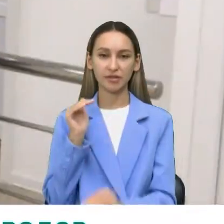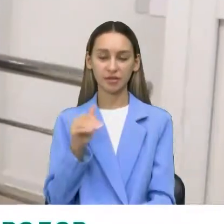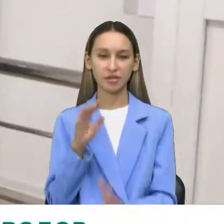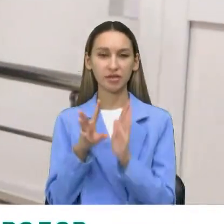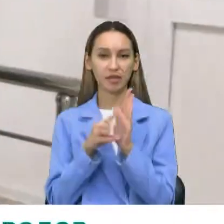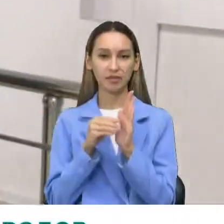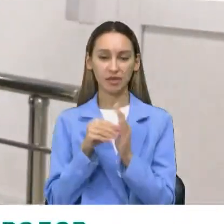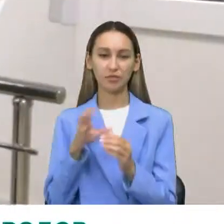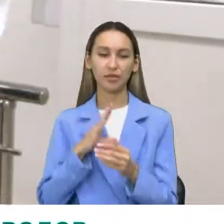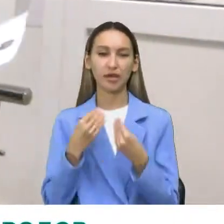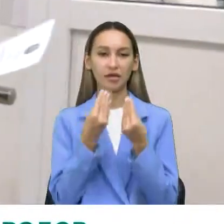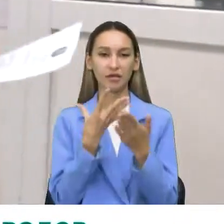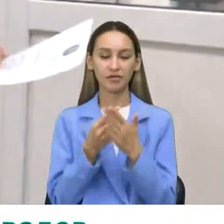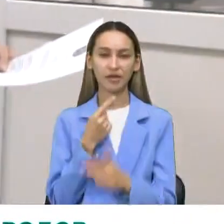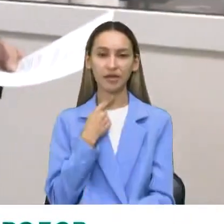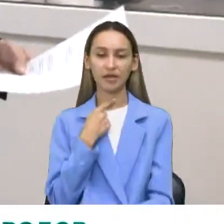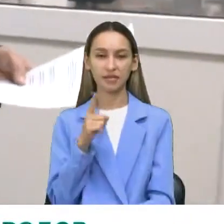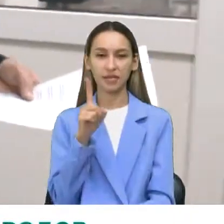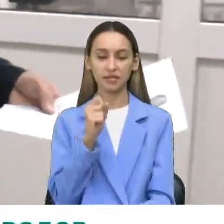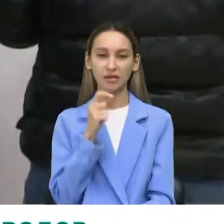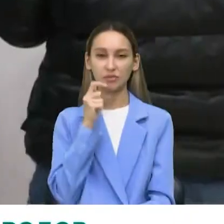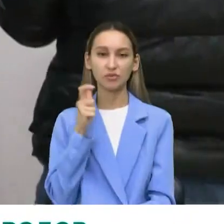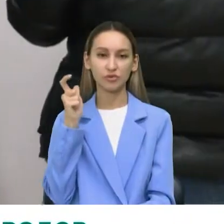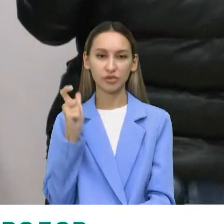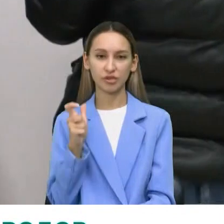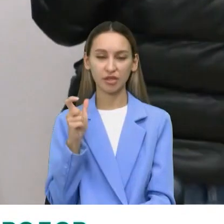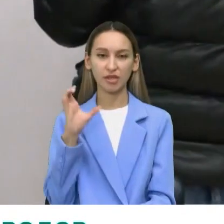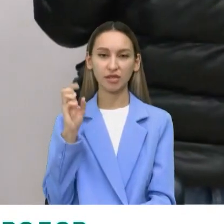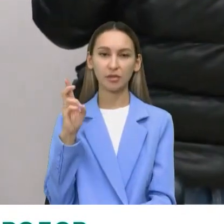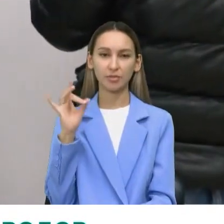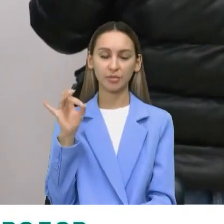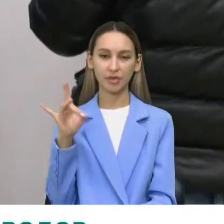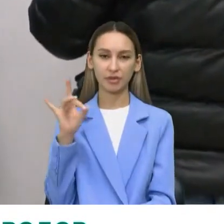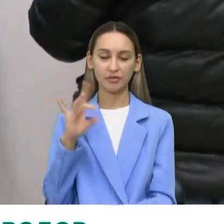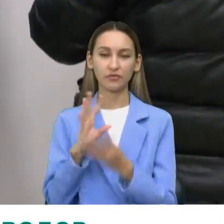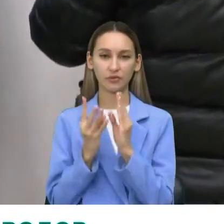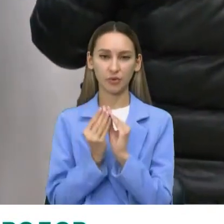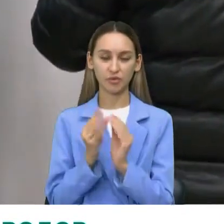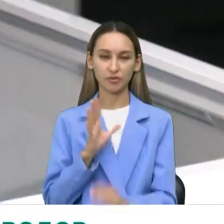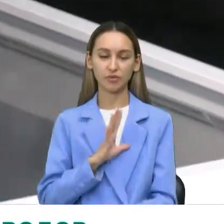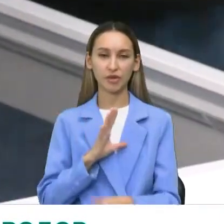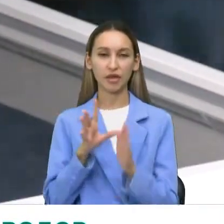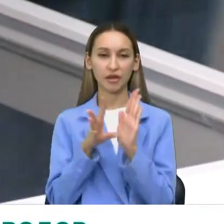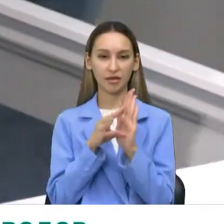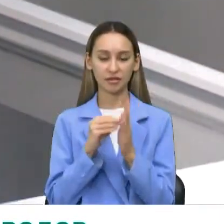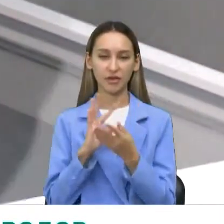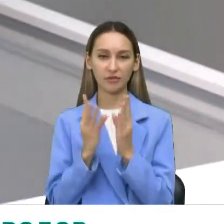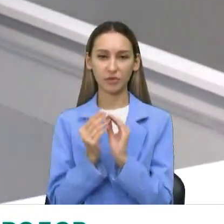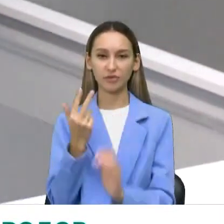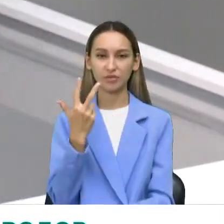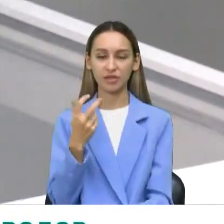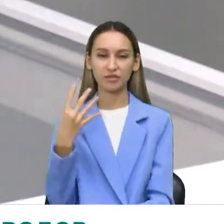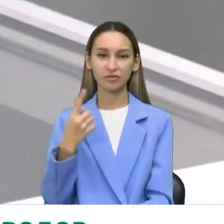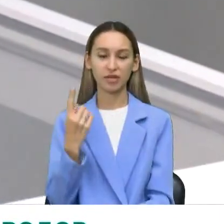голоса за кандидата биржана Абдрахманова за сабха на Киджи Баева проголосовали 1341 житель в астраханском районе